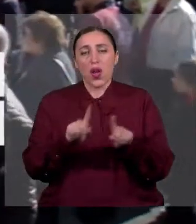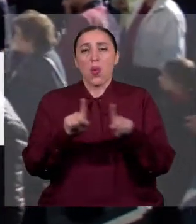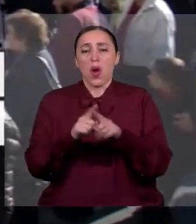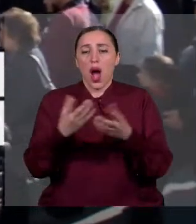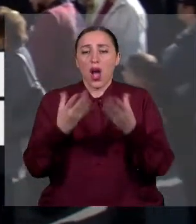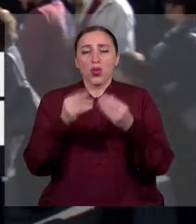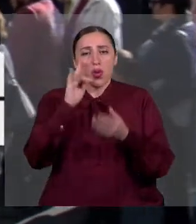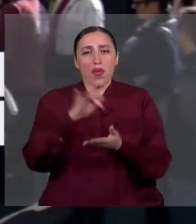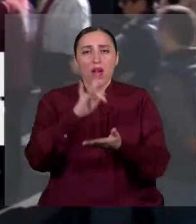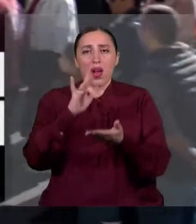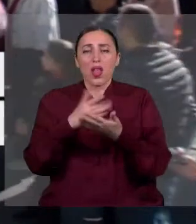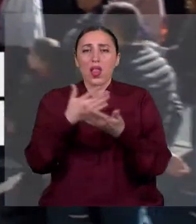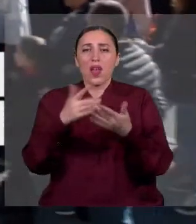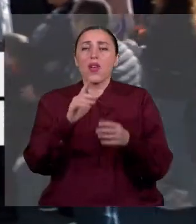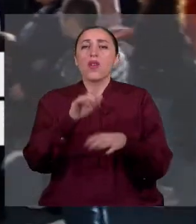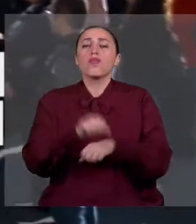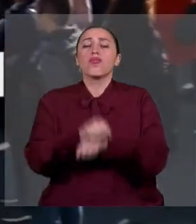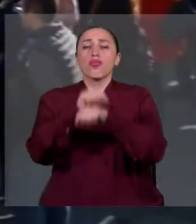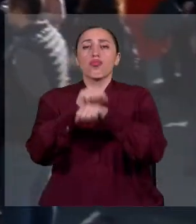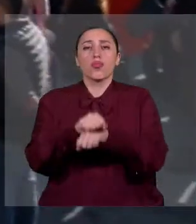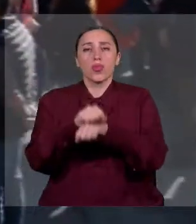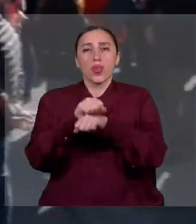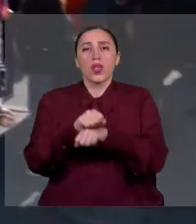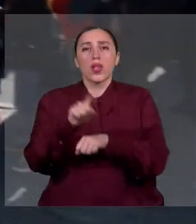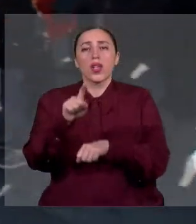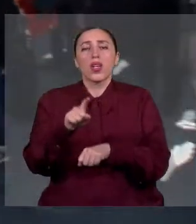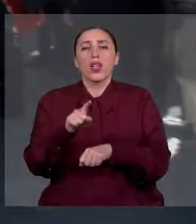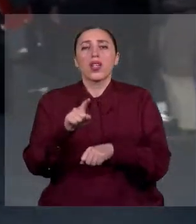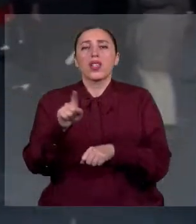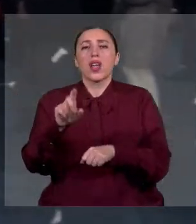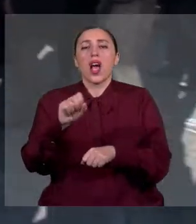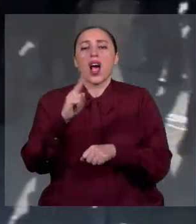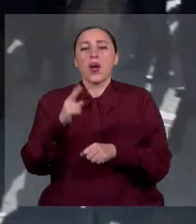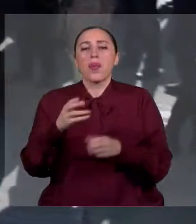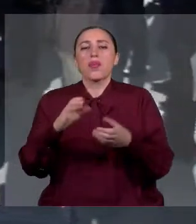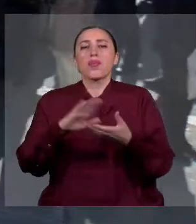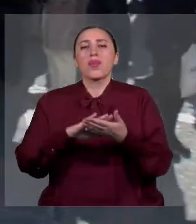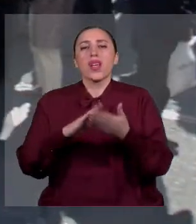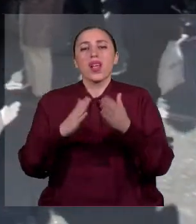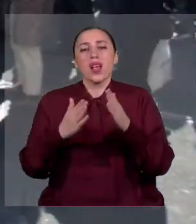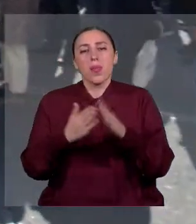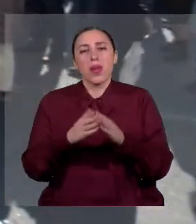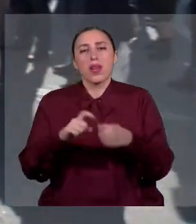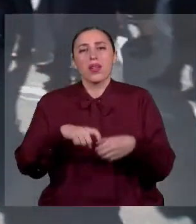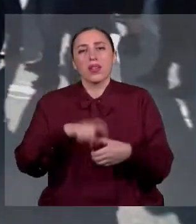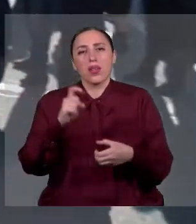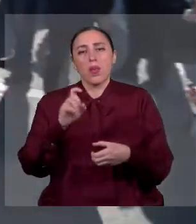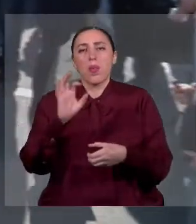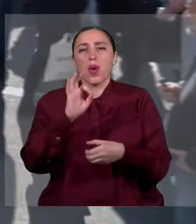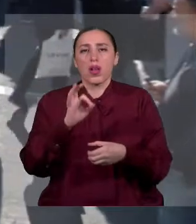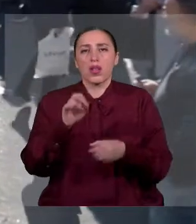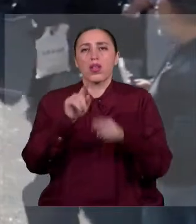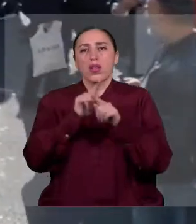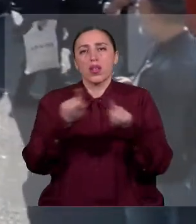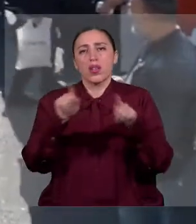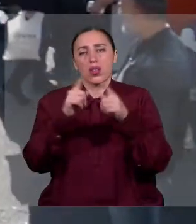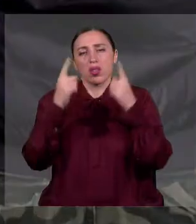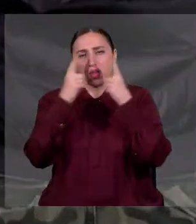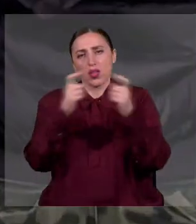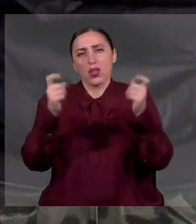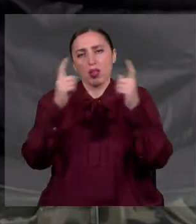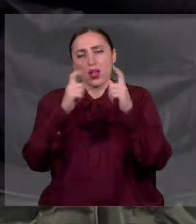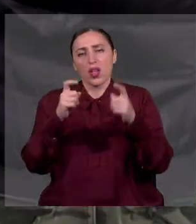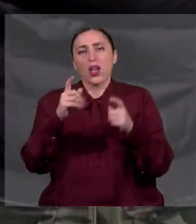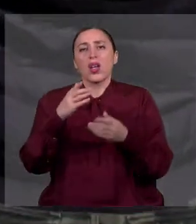Երևանում մի քանի բողոքի ակցիա ընթացավ։ Ռազմական դաշինքից դուրս գալու կոչով փողոցային դուրս եկել քաղհասարակության